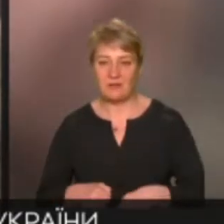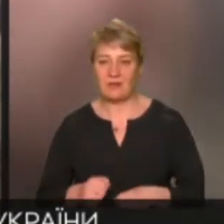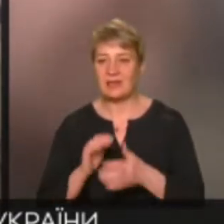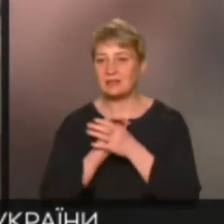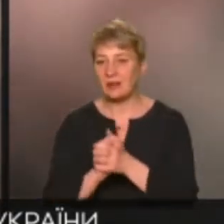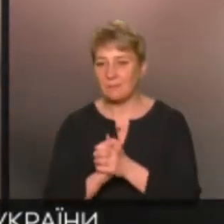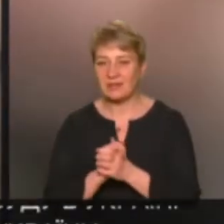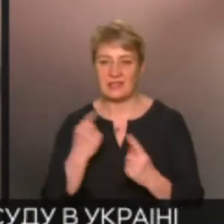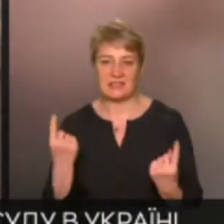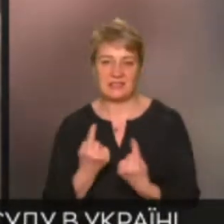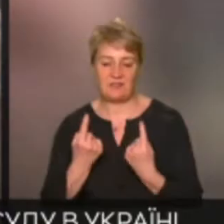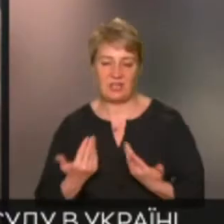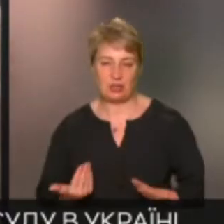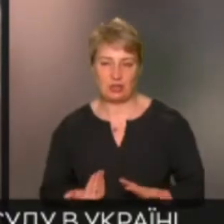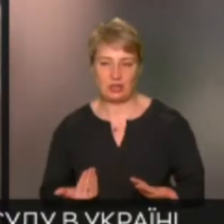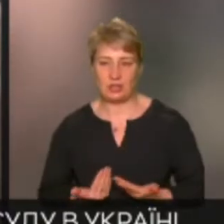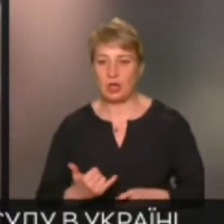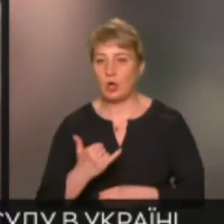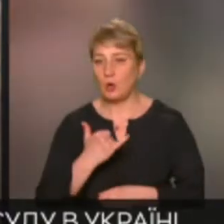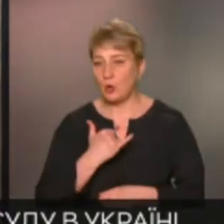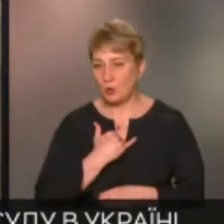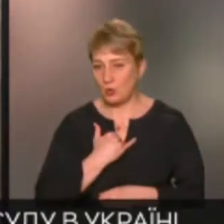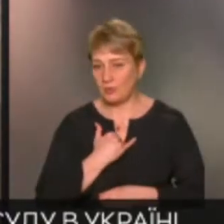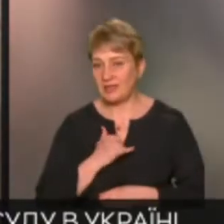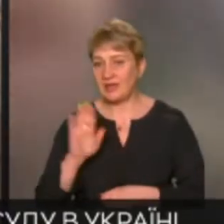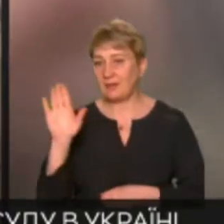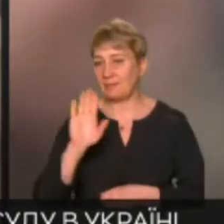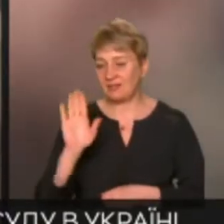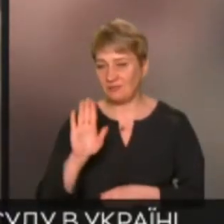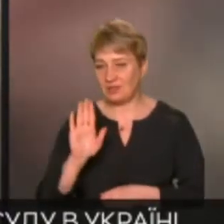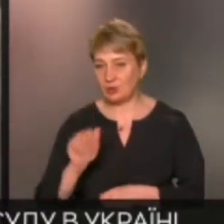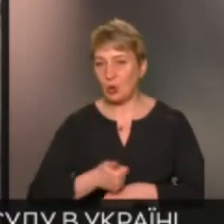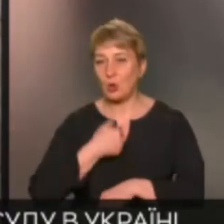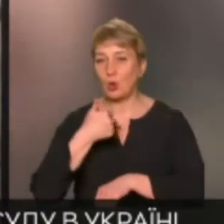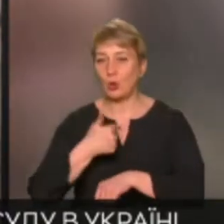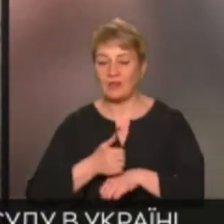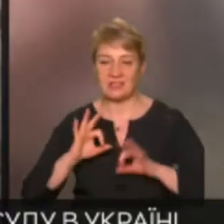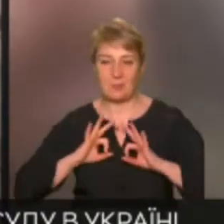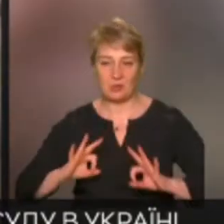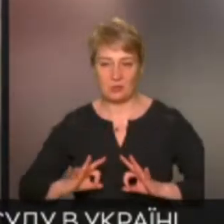життя. У мене привіт в Оловецькій прокуратурі. Хлопці,